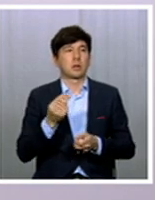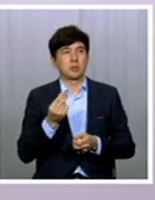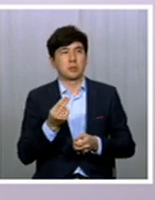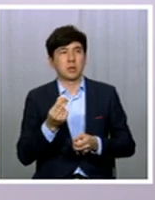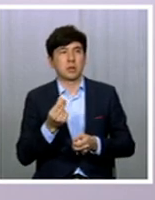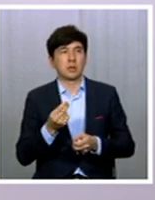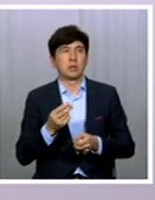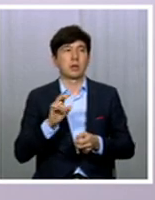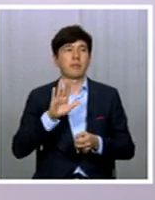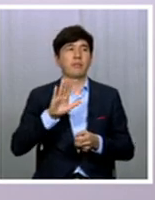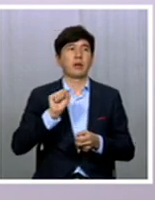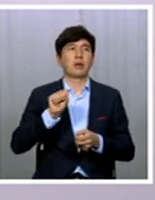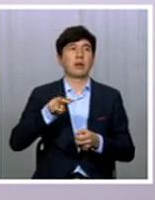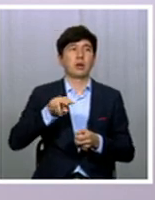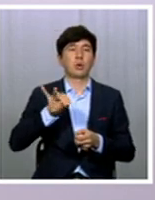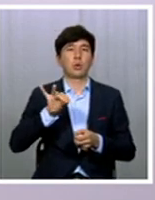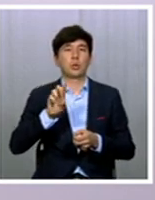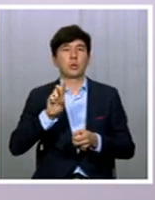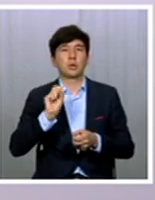нарықты ұйымдастыру және